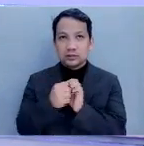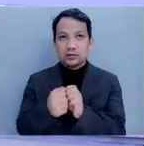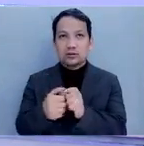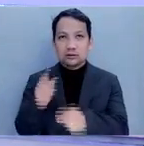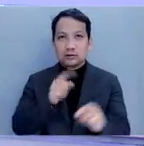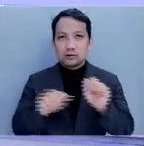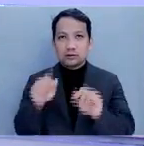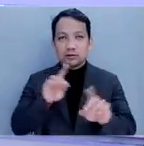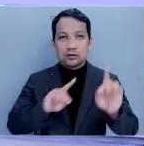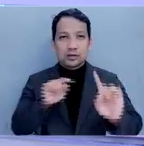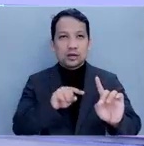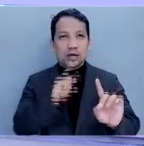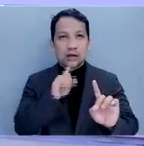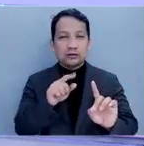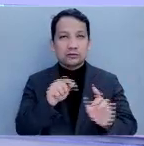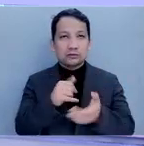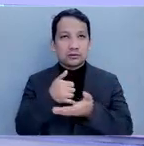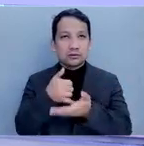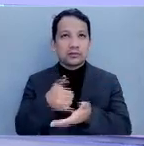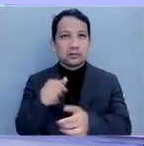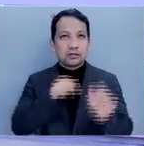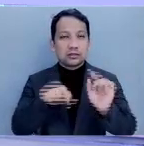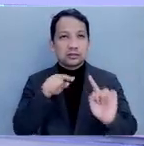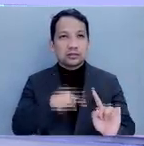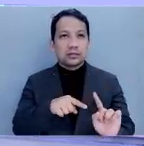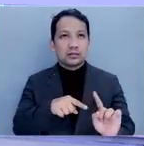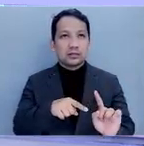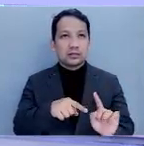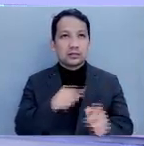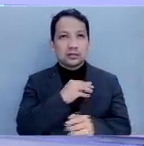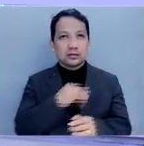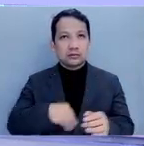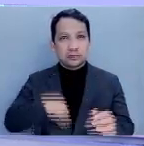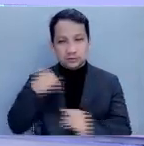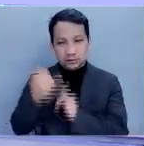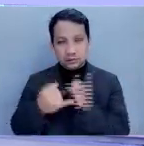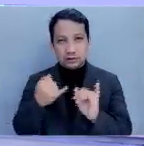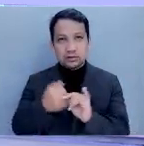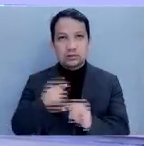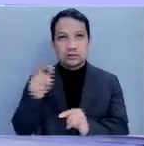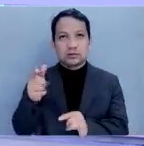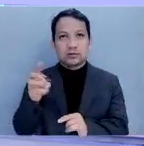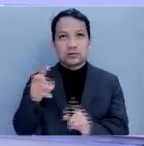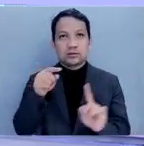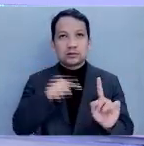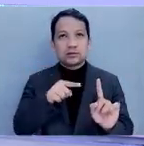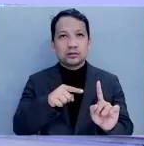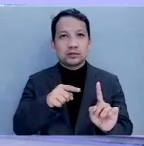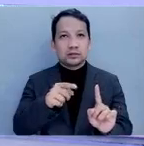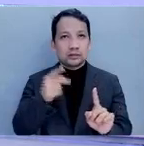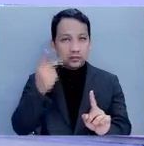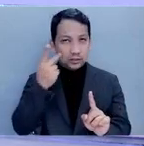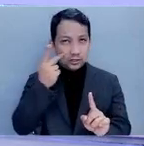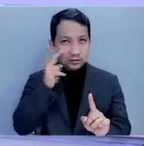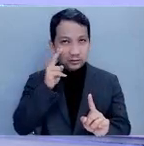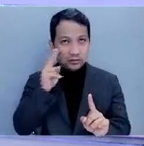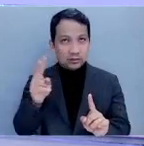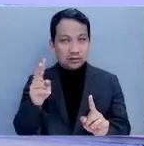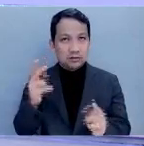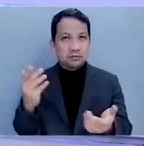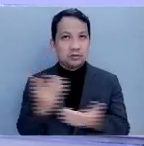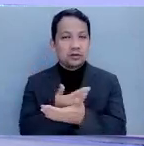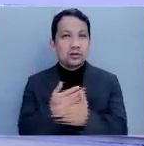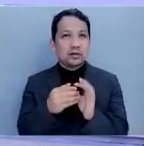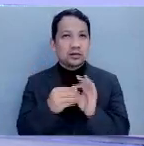umaatikabong eksena ang award-winning actress at Miss International 2016 na si Kylie Versosa para sa